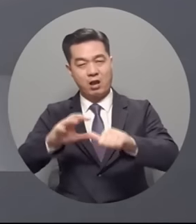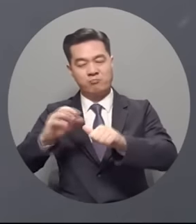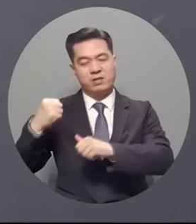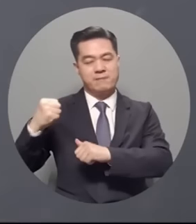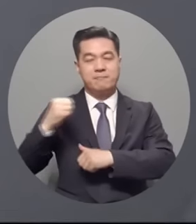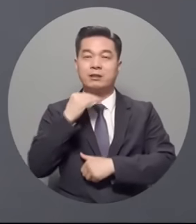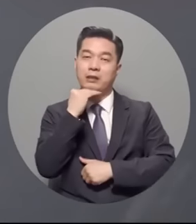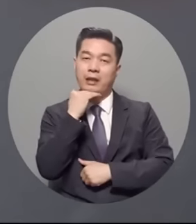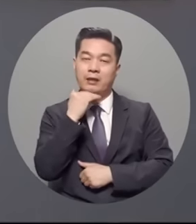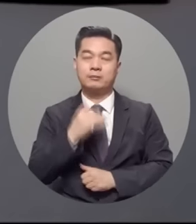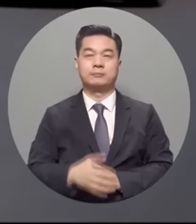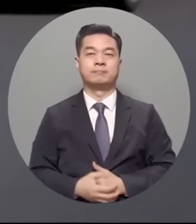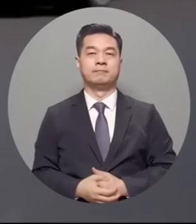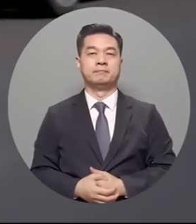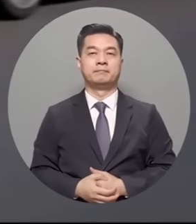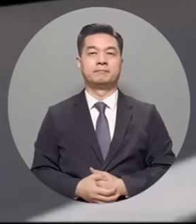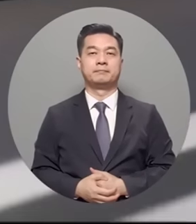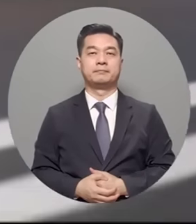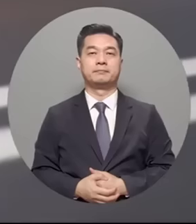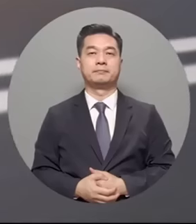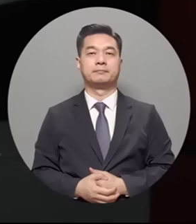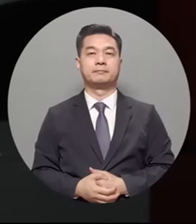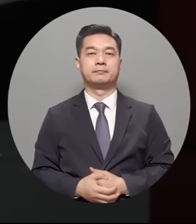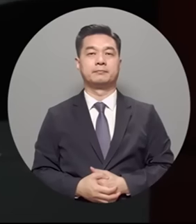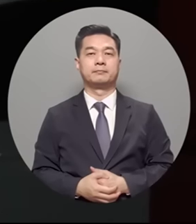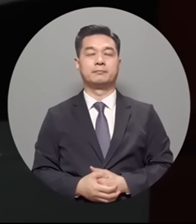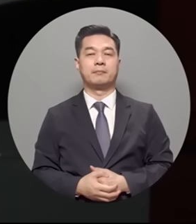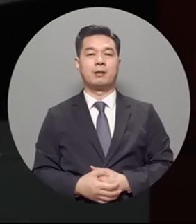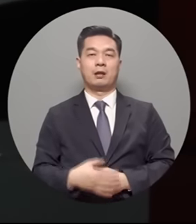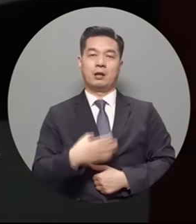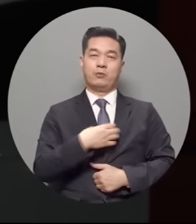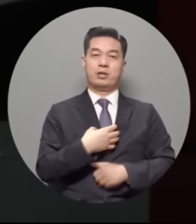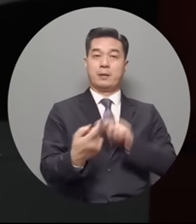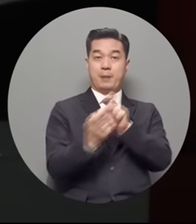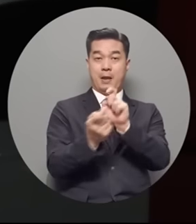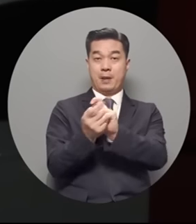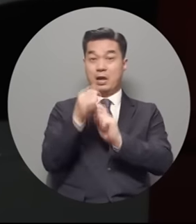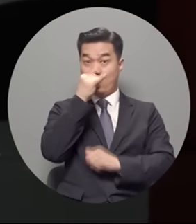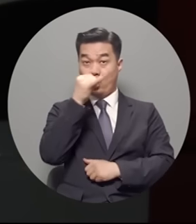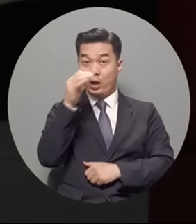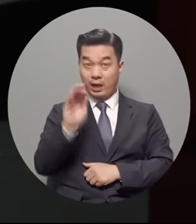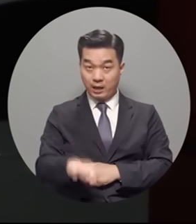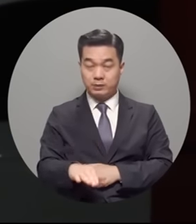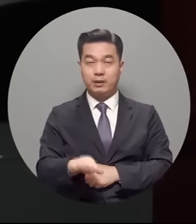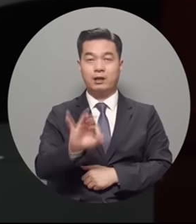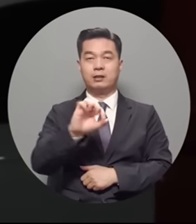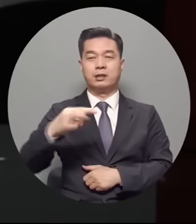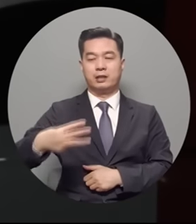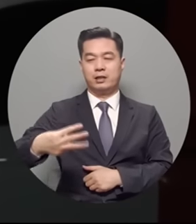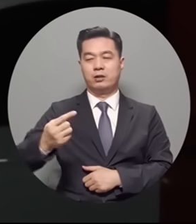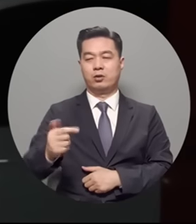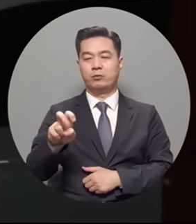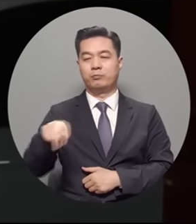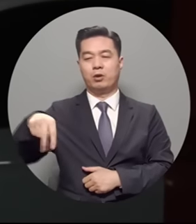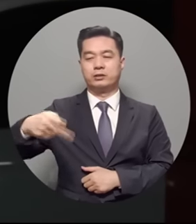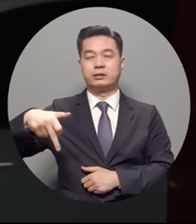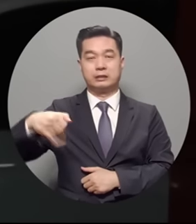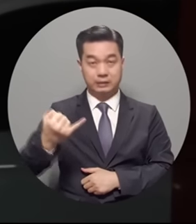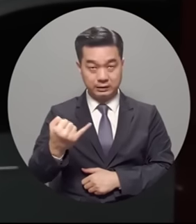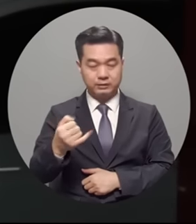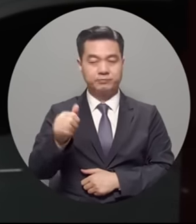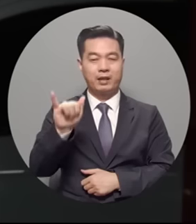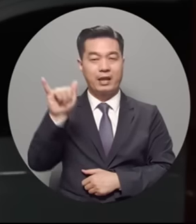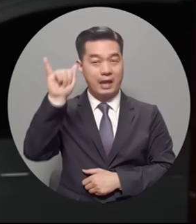기대하고 있습니다. 이렇게 위기가 이어지고 있지만 일론 머스크는 자율주행, 더 나아가 AI